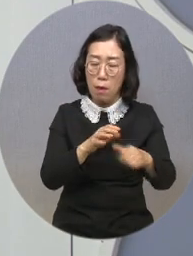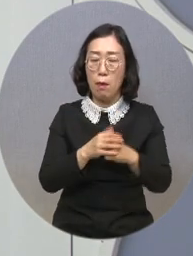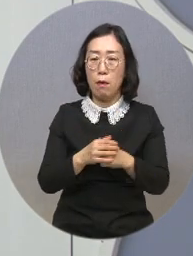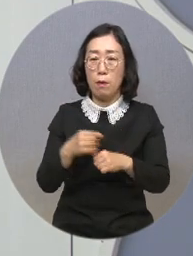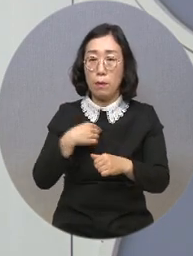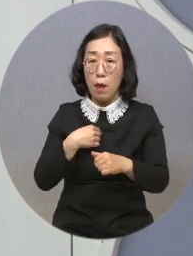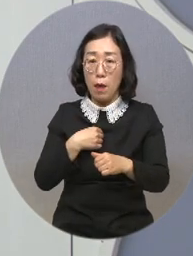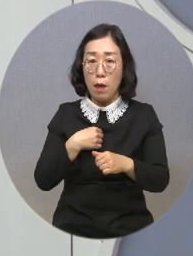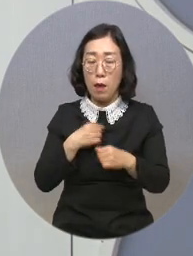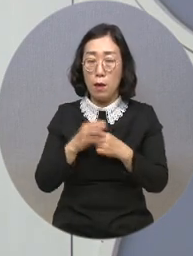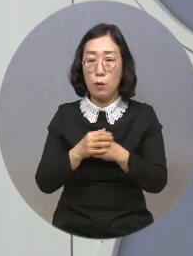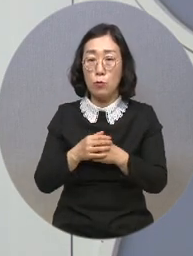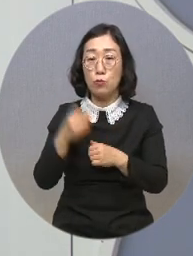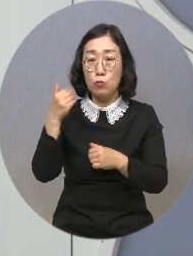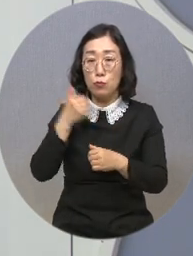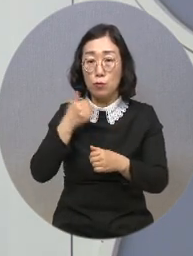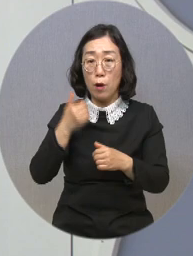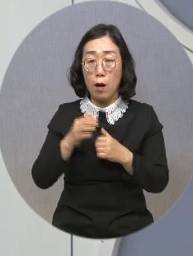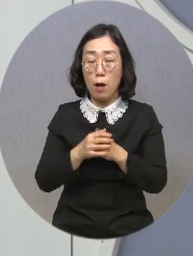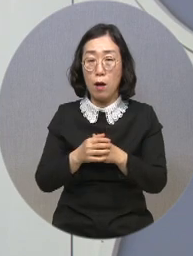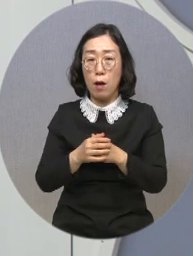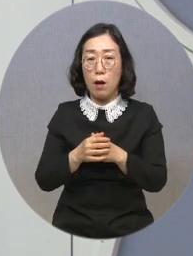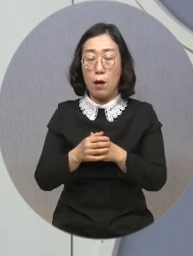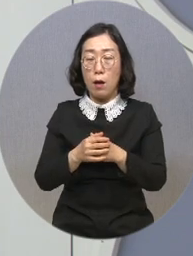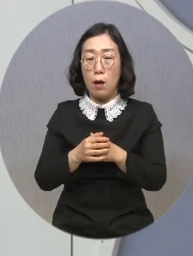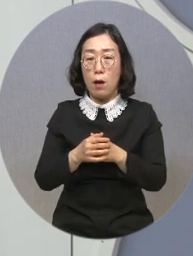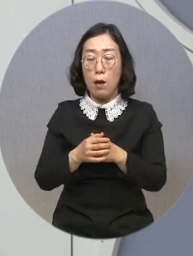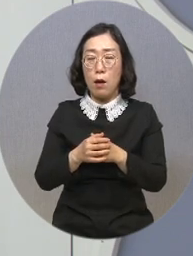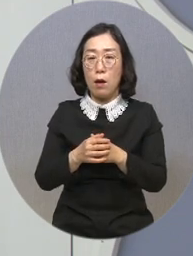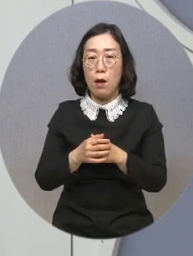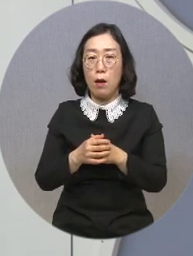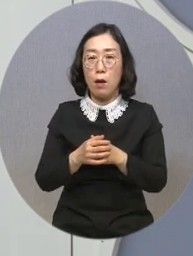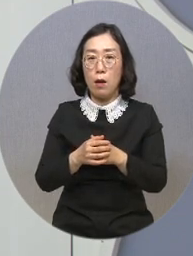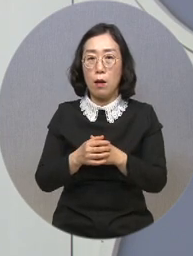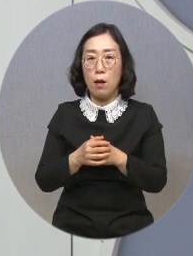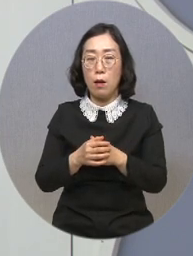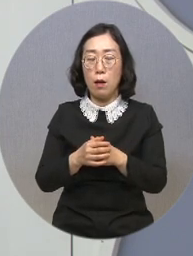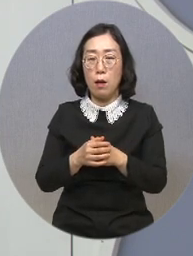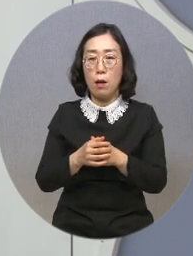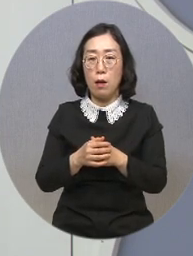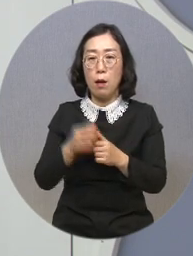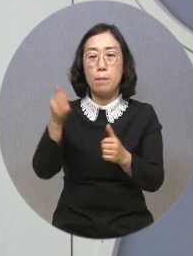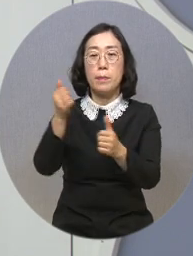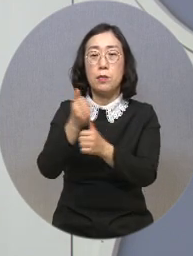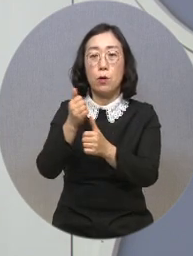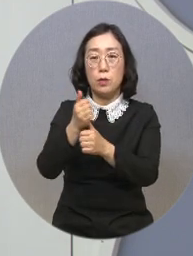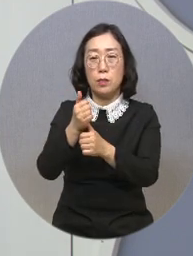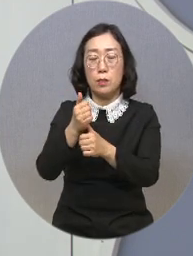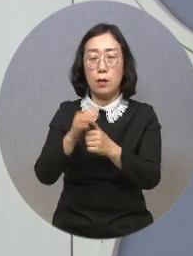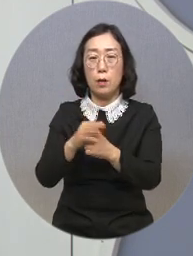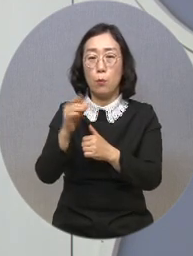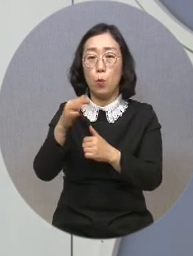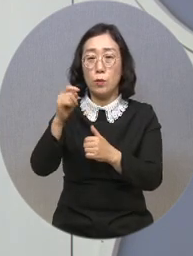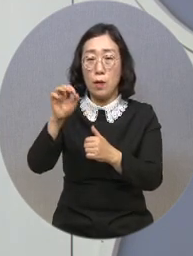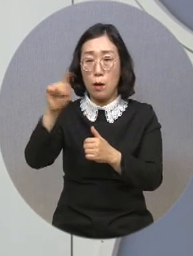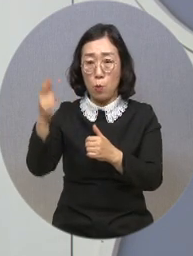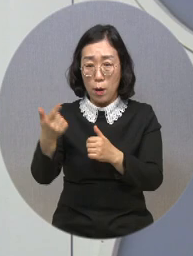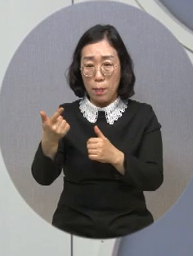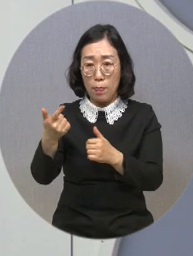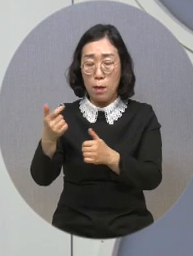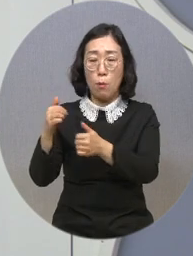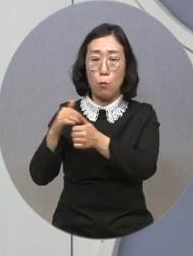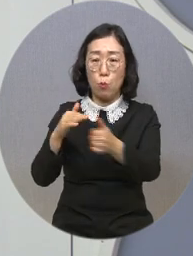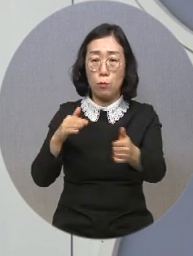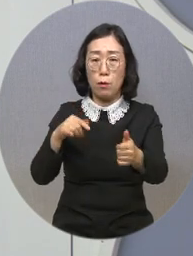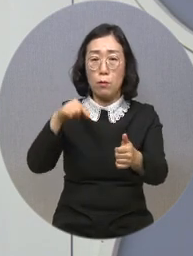제 자리에 누가 왔느냐 하면 아 저 비서실장 보좌관을 보낸 거예요. 아. 그래가지고 제가 아이